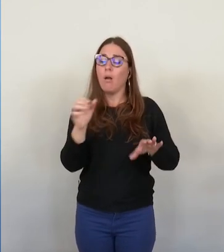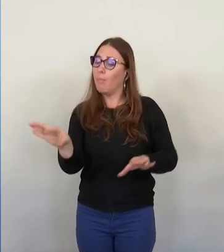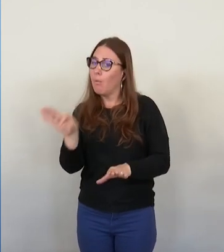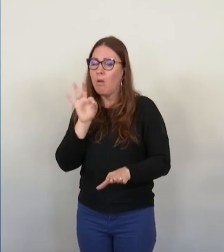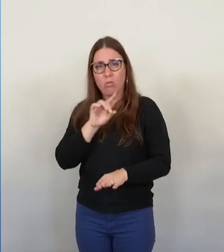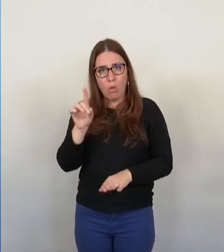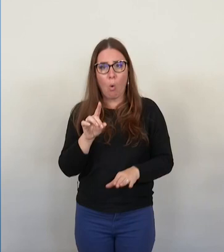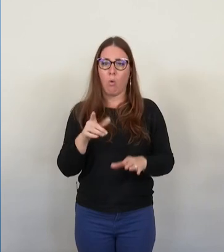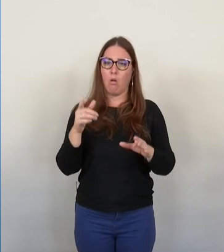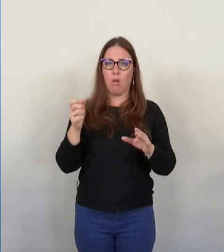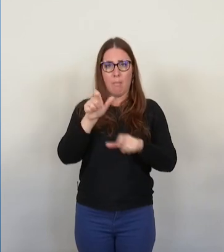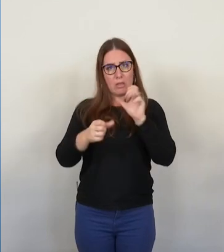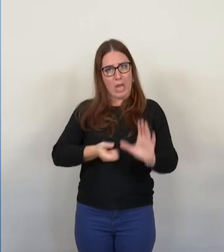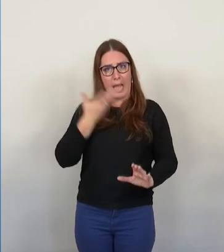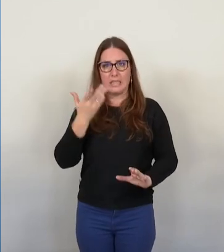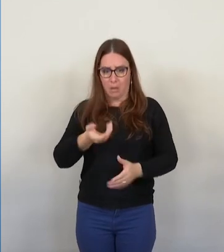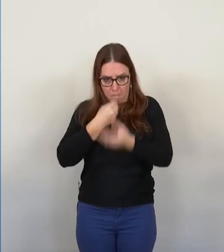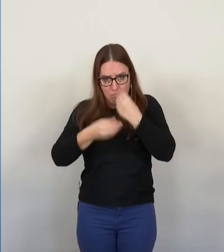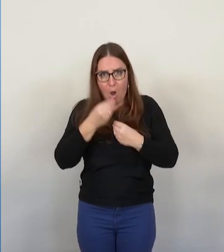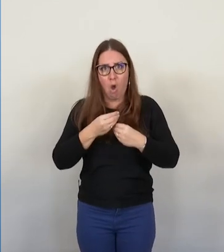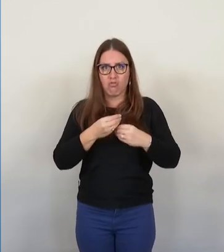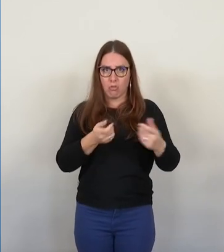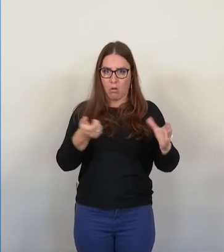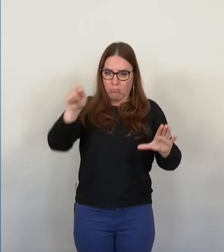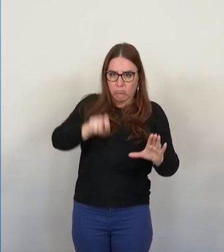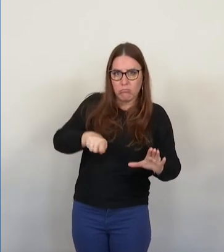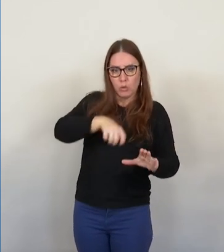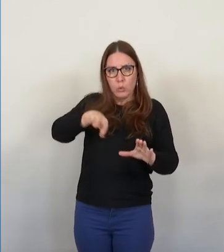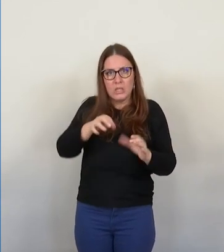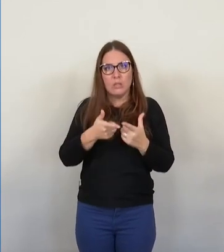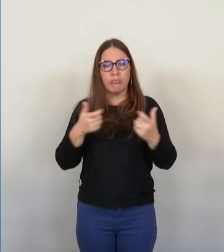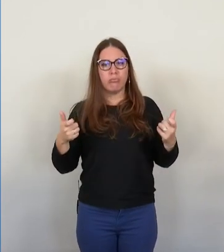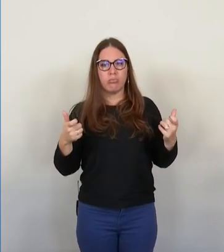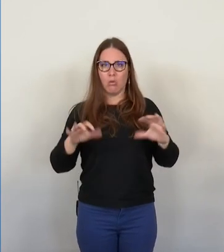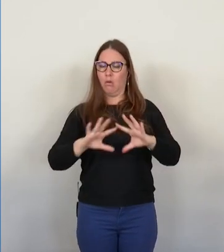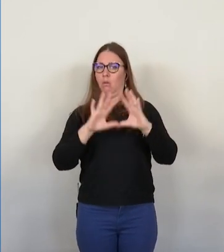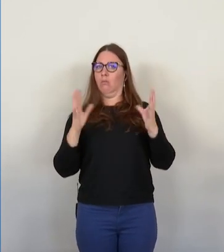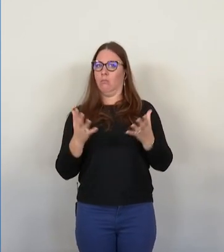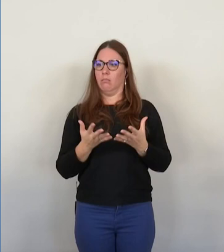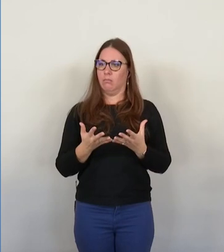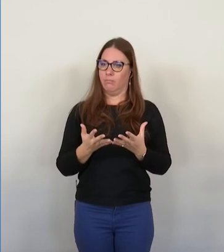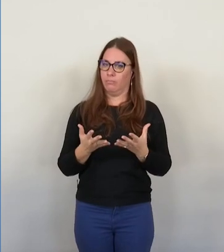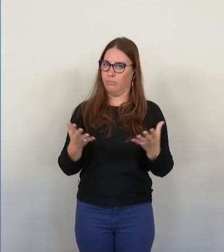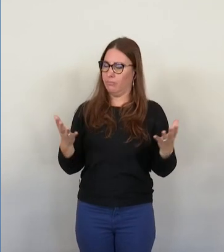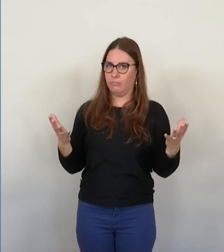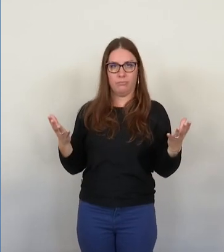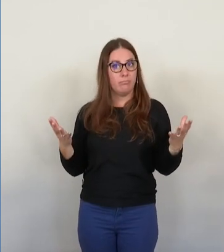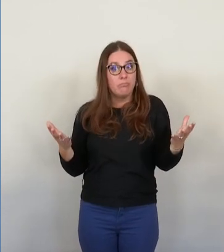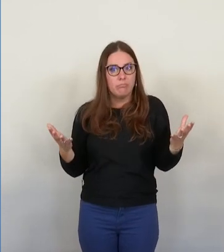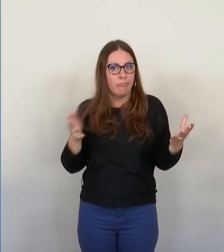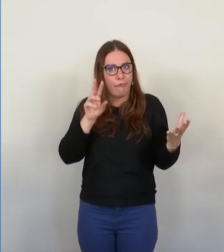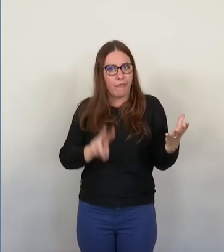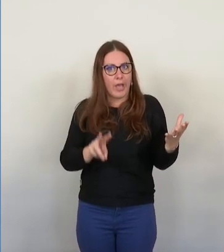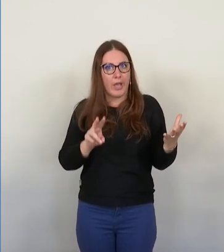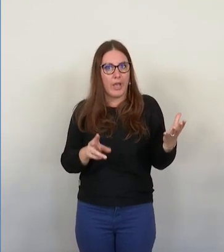des repas d'artistes euh et donc tout ça tout tout ça euh effectivement est une